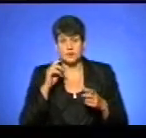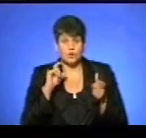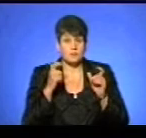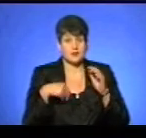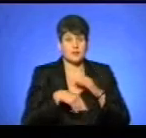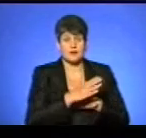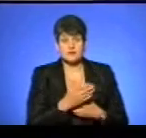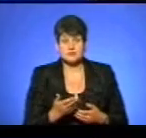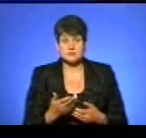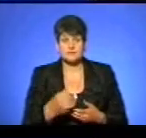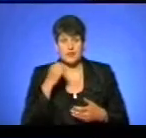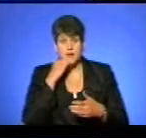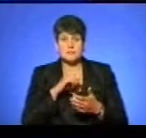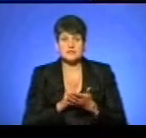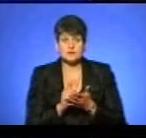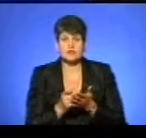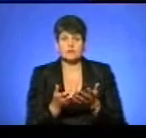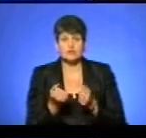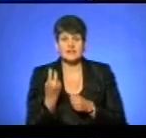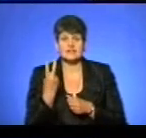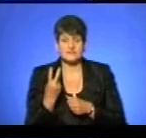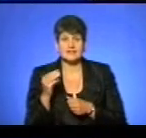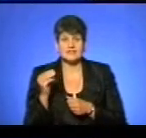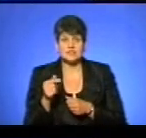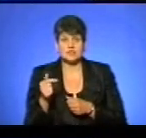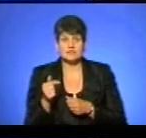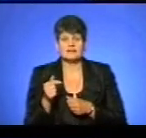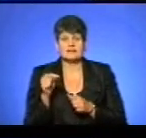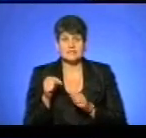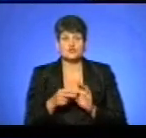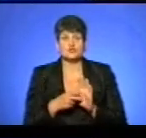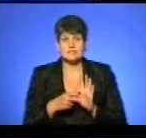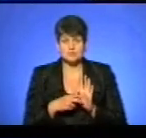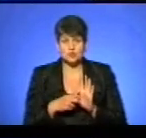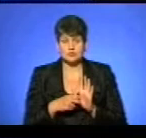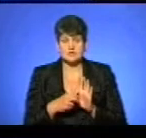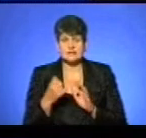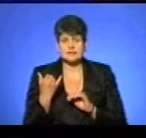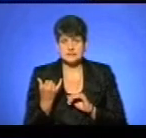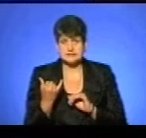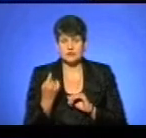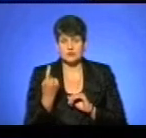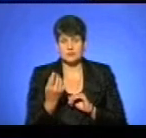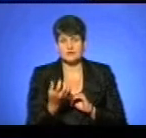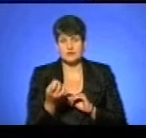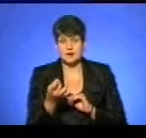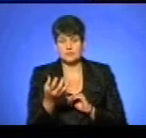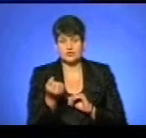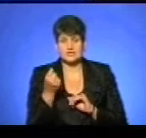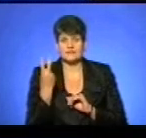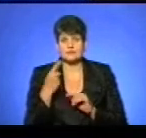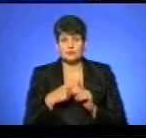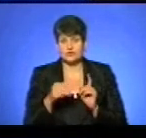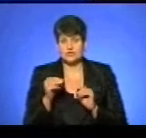Хоча пенсіонер, якщо він отримує 2000 гривень чи там 1700, і зараз за одним траншем отримати